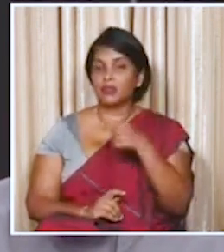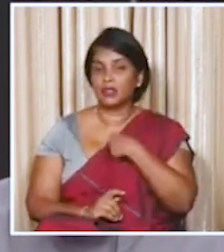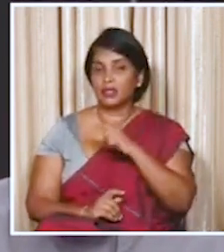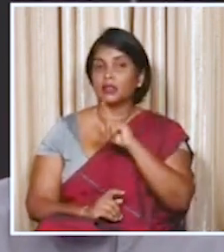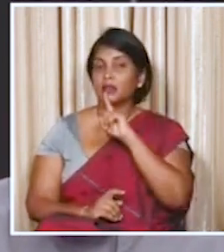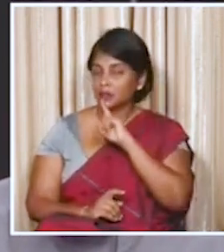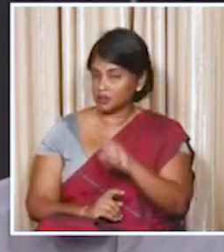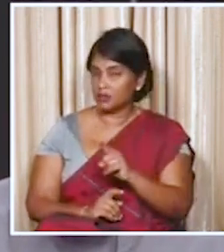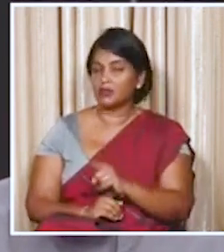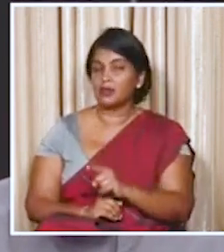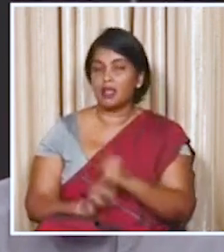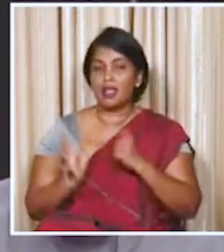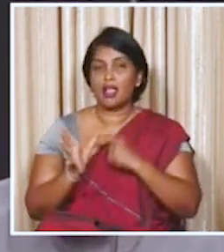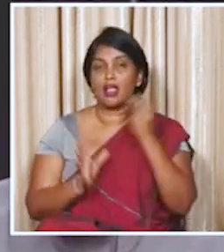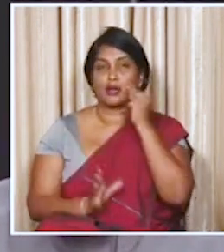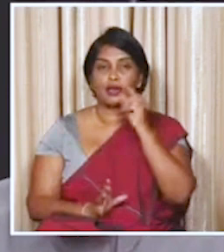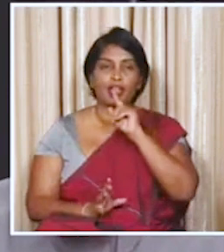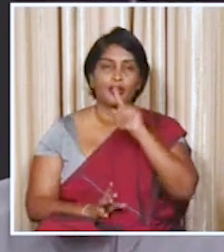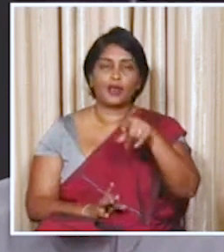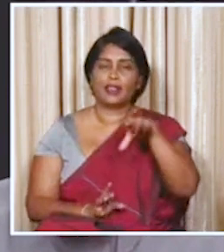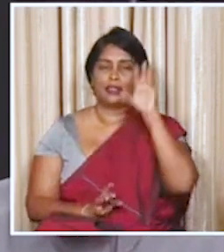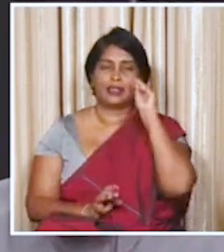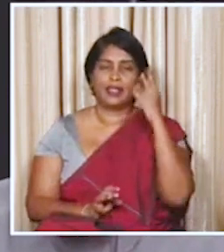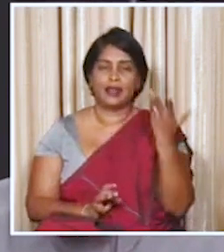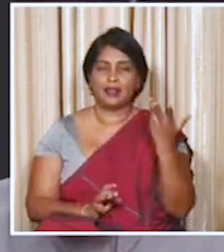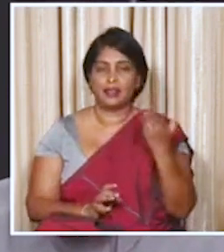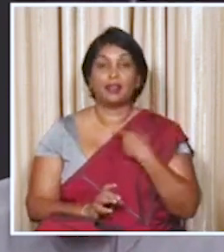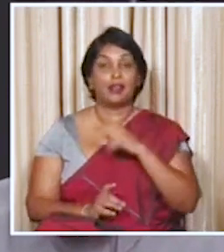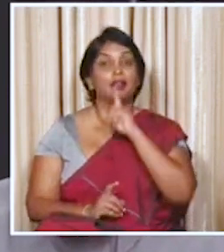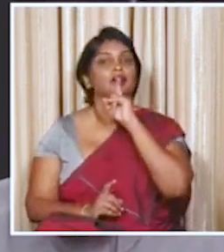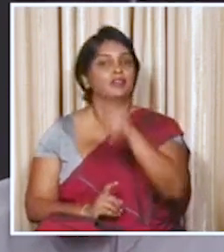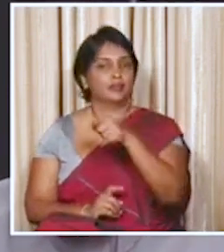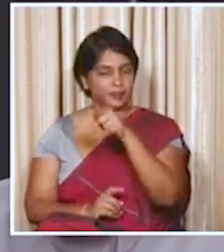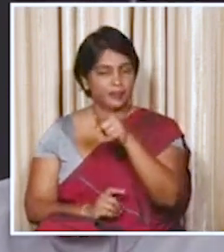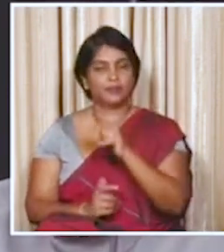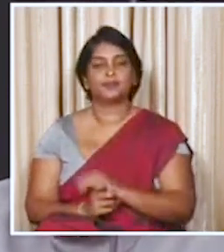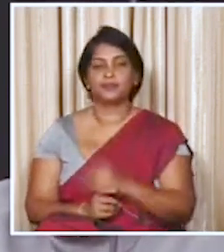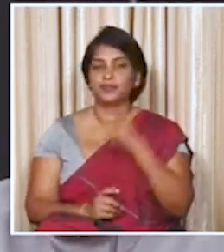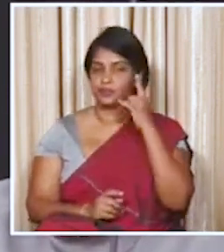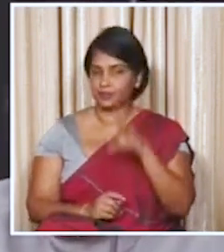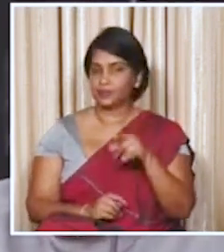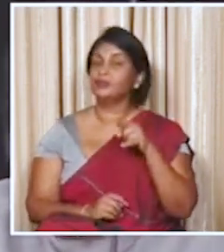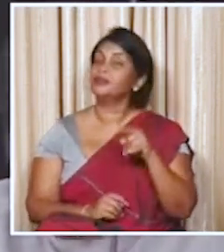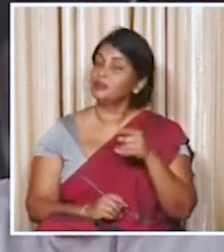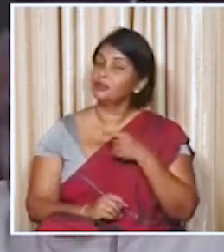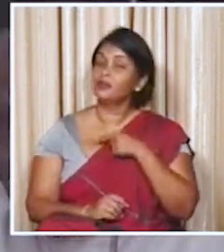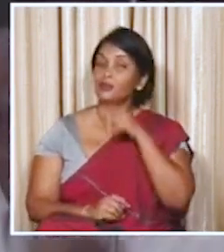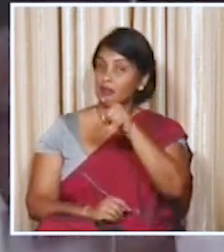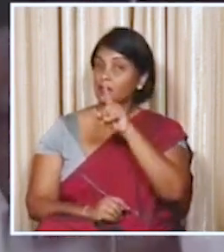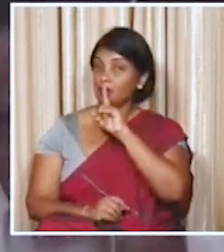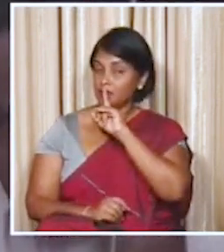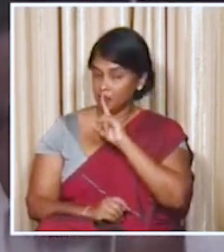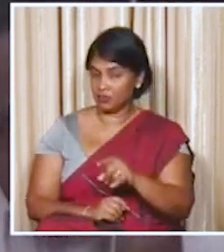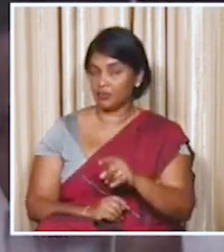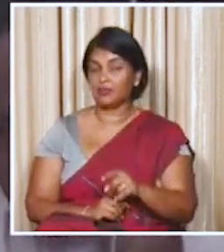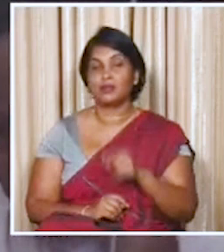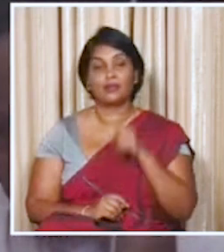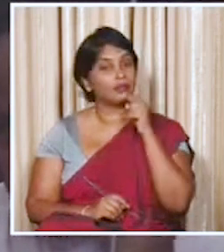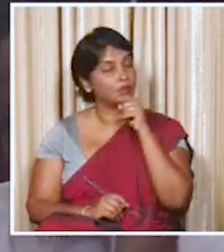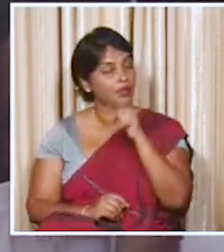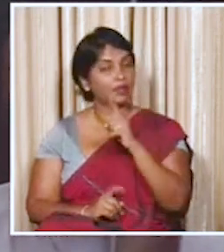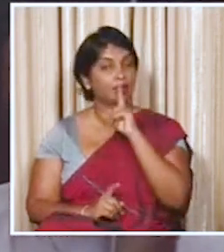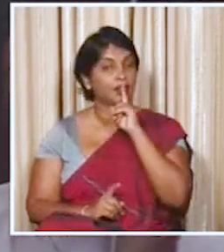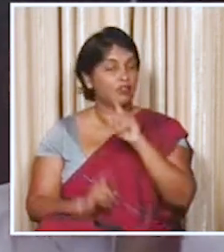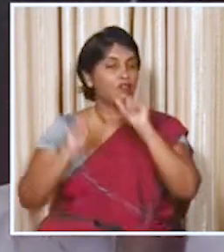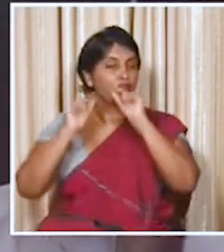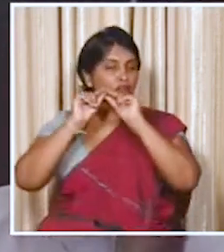kiu. Mereka anu disana ke saudara di kota Tirin, nih, ikan mau butuh mirip gue. Di ini sa, api obat tuh mila itu kian mah, oya kian